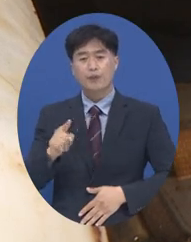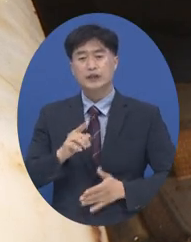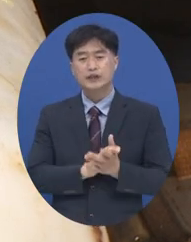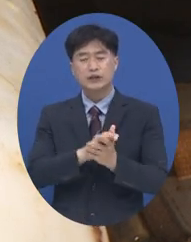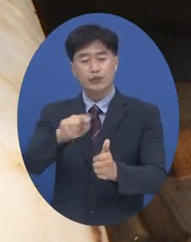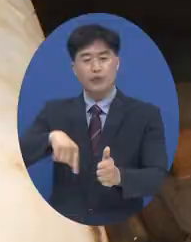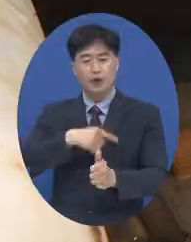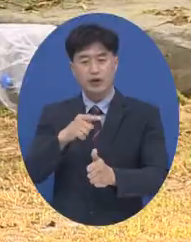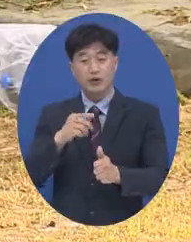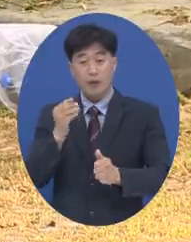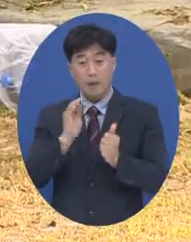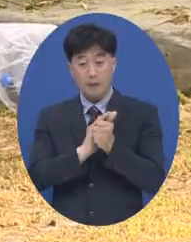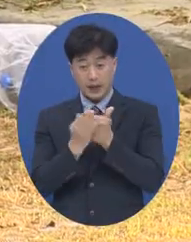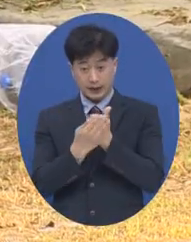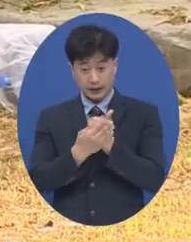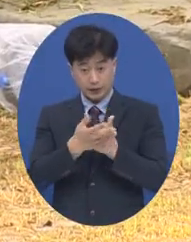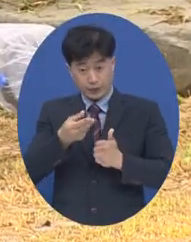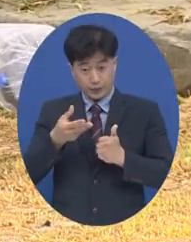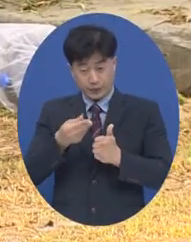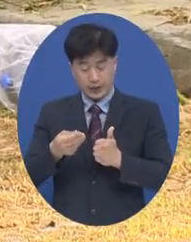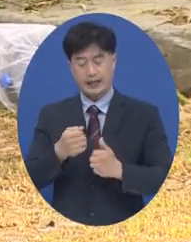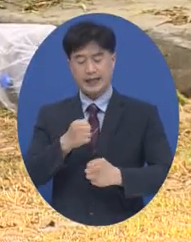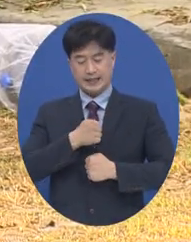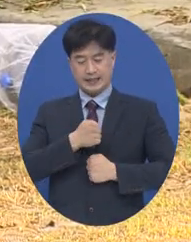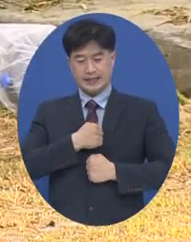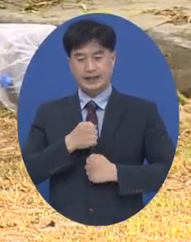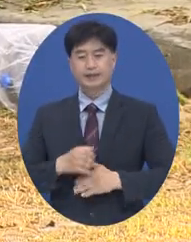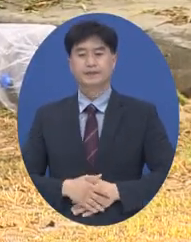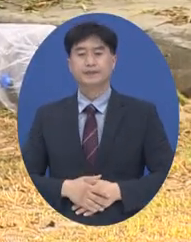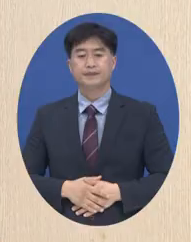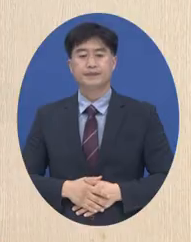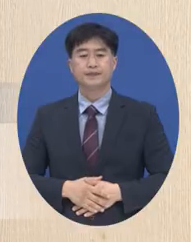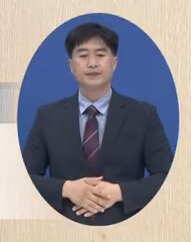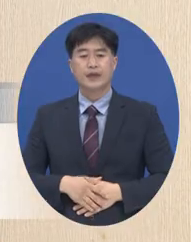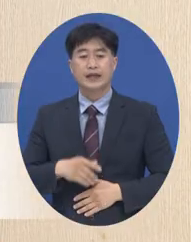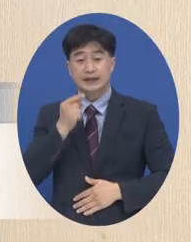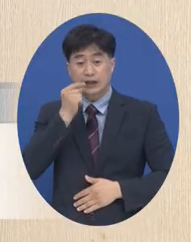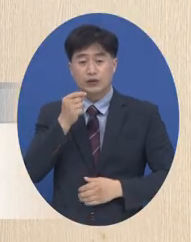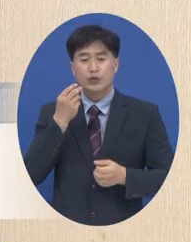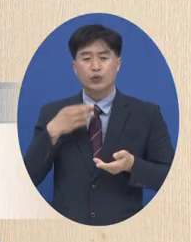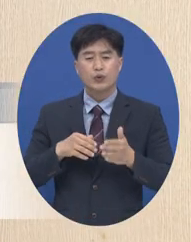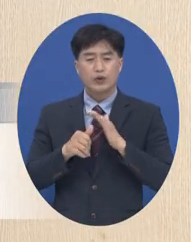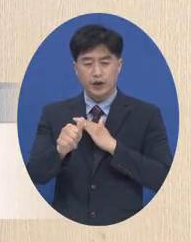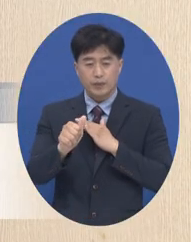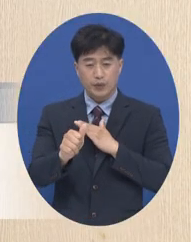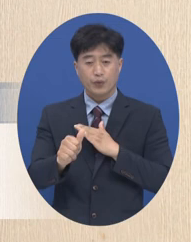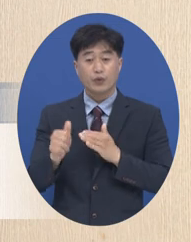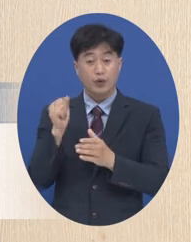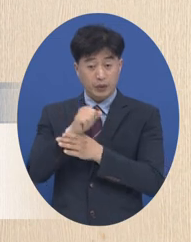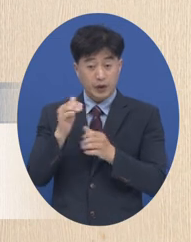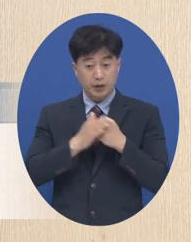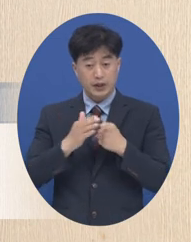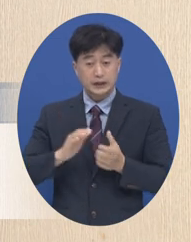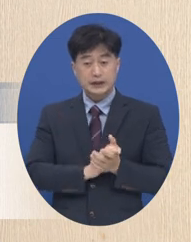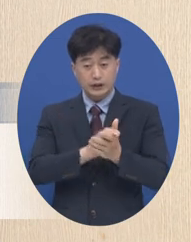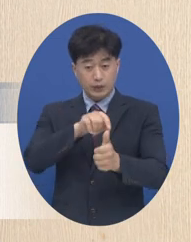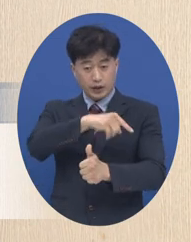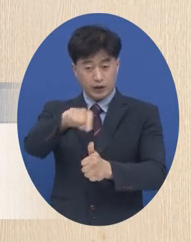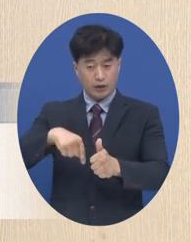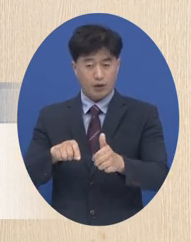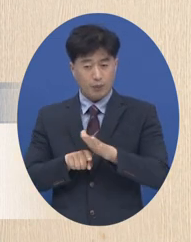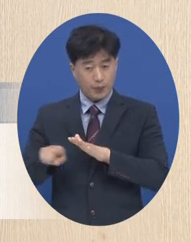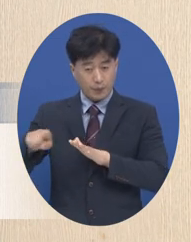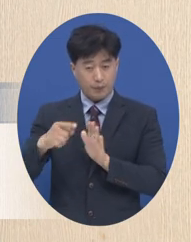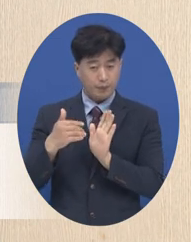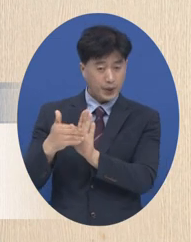방제약제는 친환경 마늘 추출물을 사용해 안전성을 확보했습니다. 잣은 경기도를 대표하는 임산물인 만큼